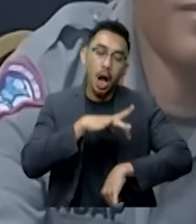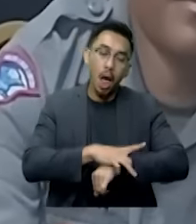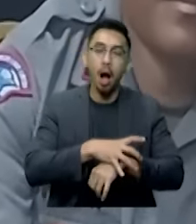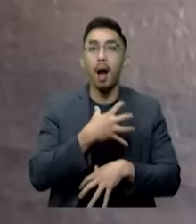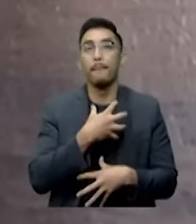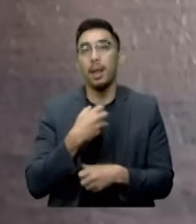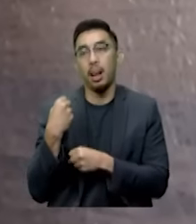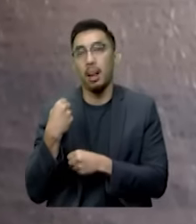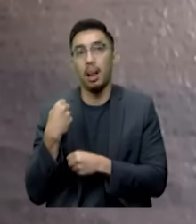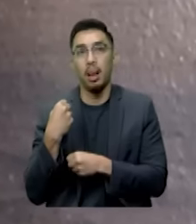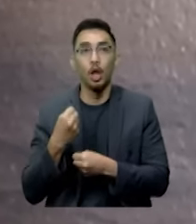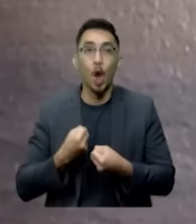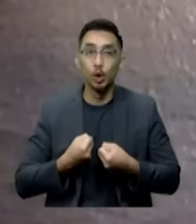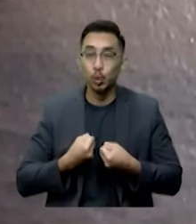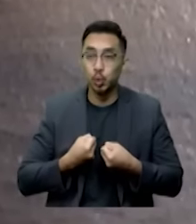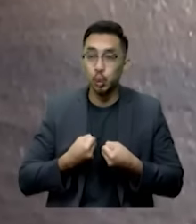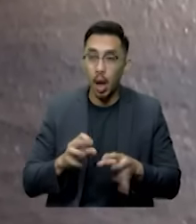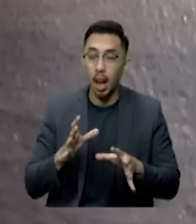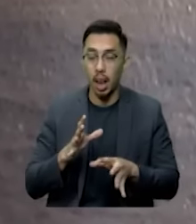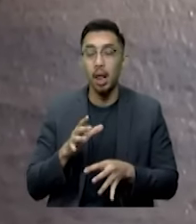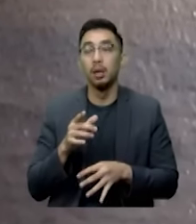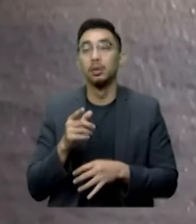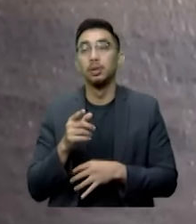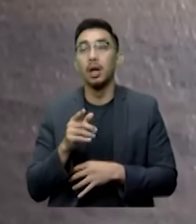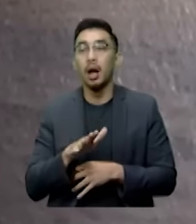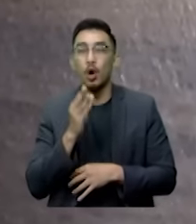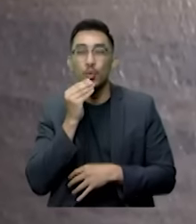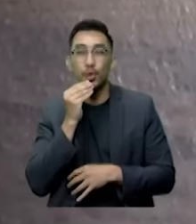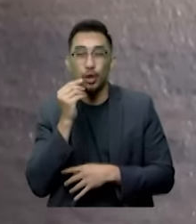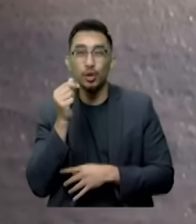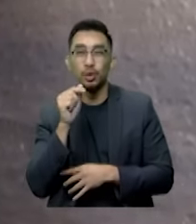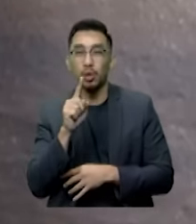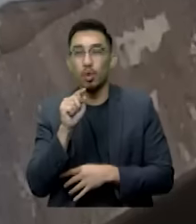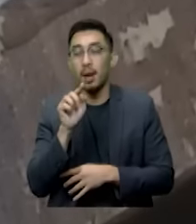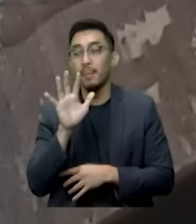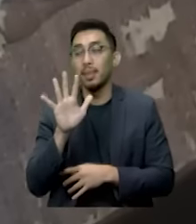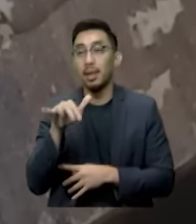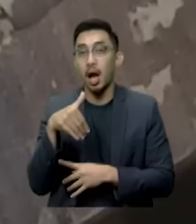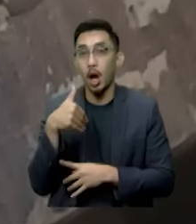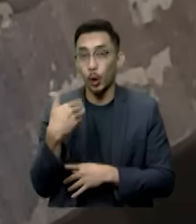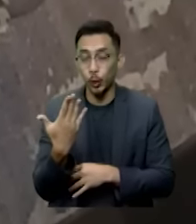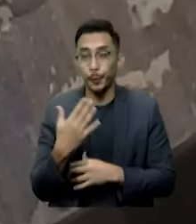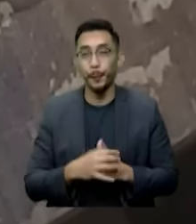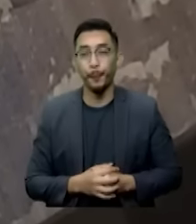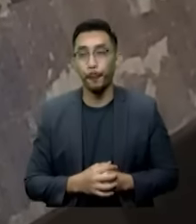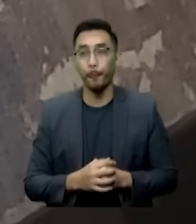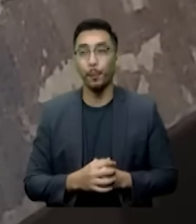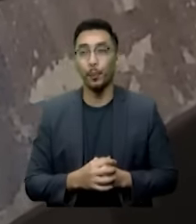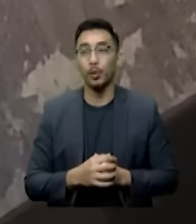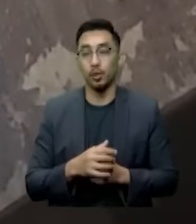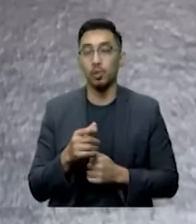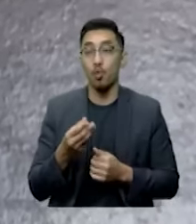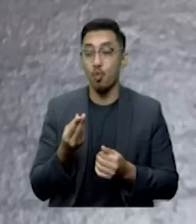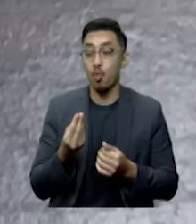menjual perhiasan korban, pelaku membawa anaknya yang berusia 1,5 tahun. Uang hasil menjual perhiasan korban